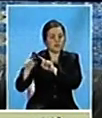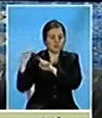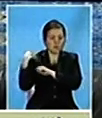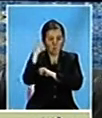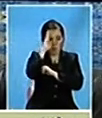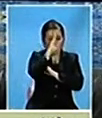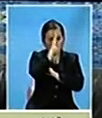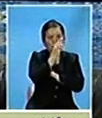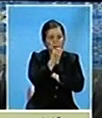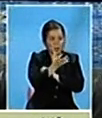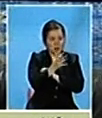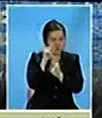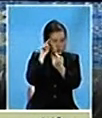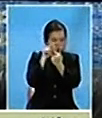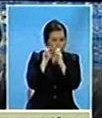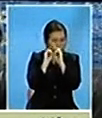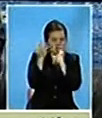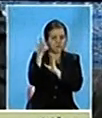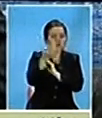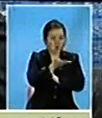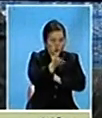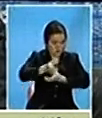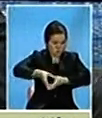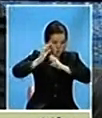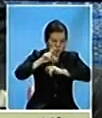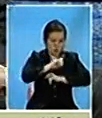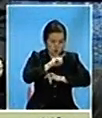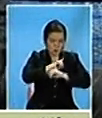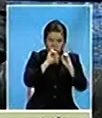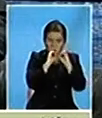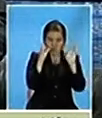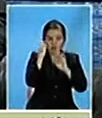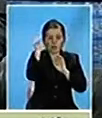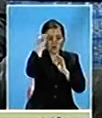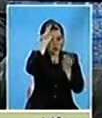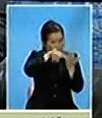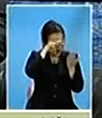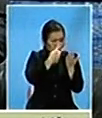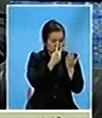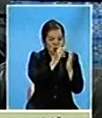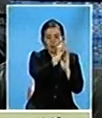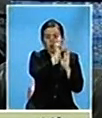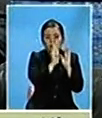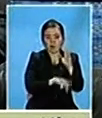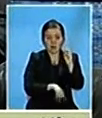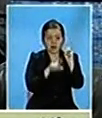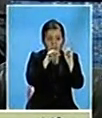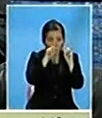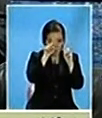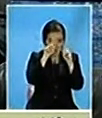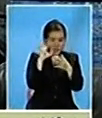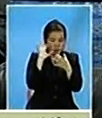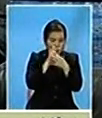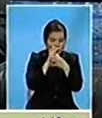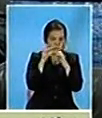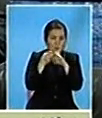ครับขอให้คณะกรรมการพิเศษได้ทบทวนครับผมตรวจสอบทั้งข้อกฎหมายนะครับในมาตรา21คดีพิ